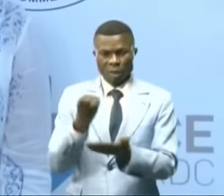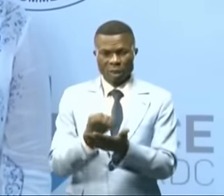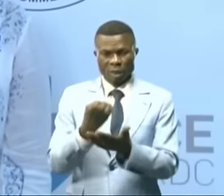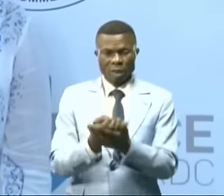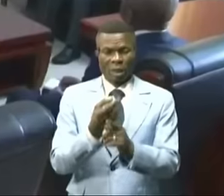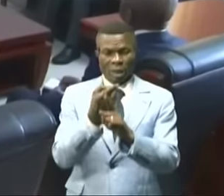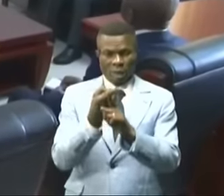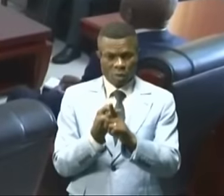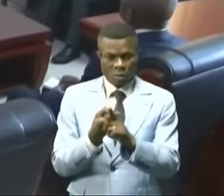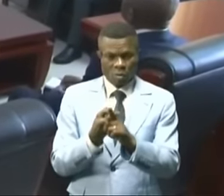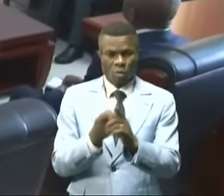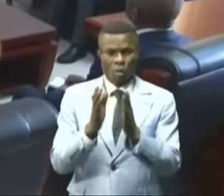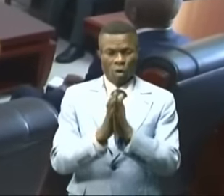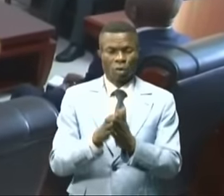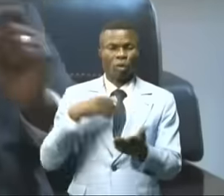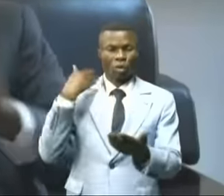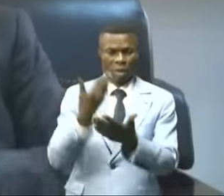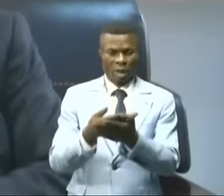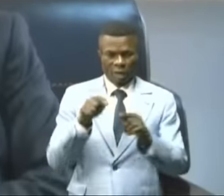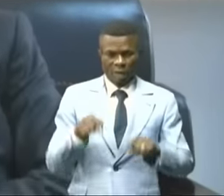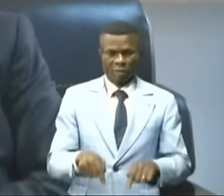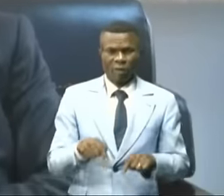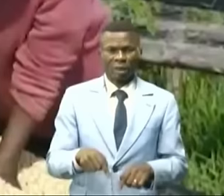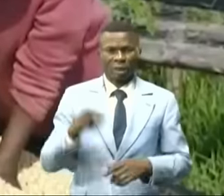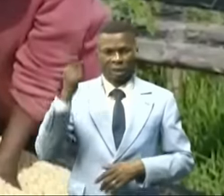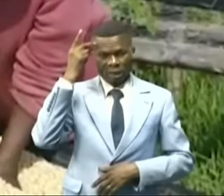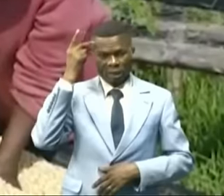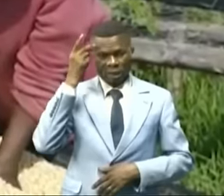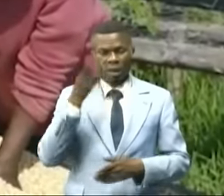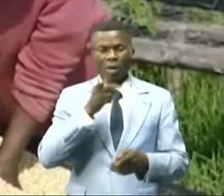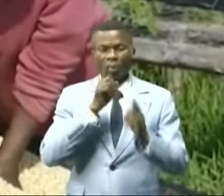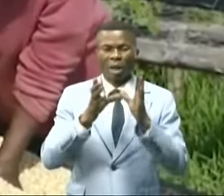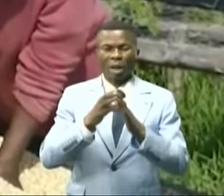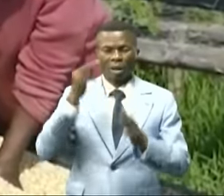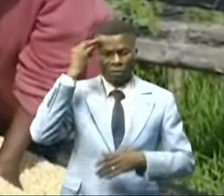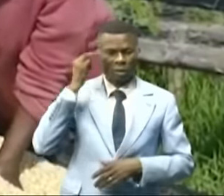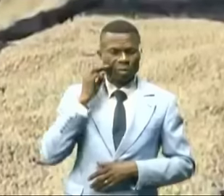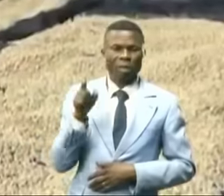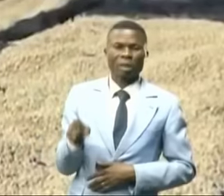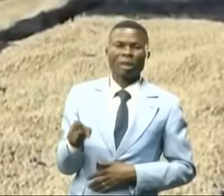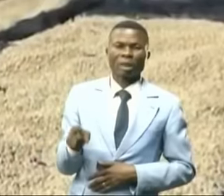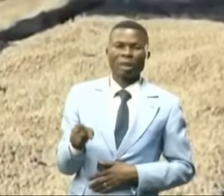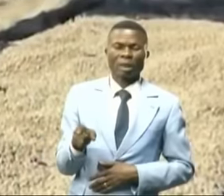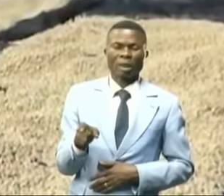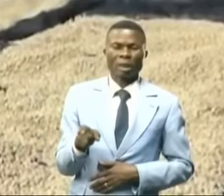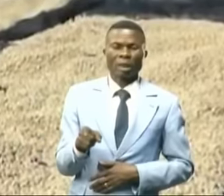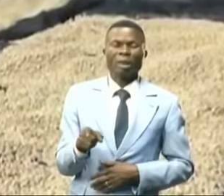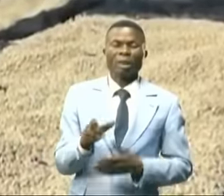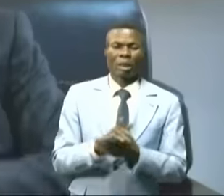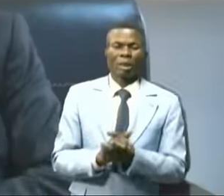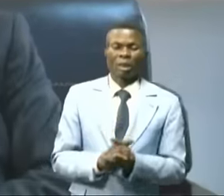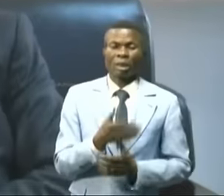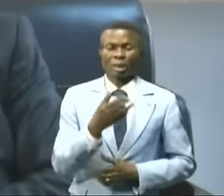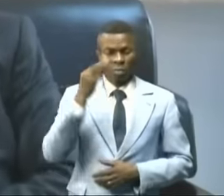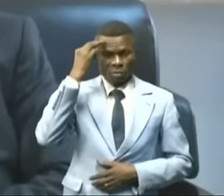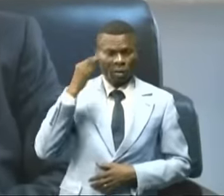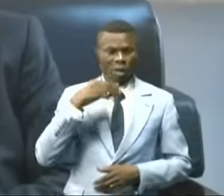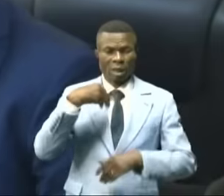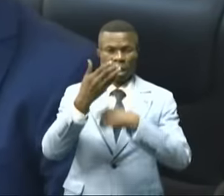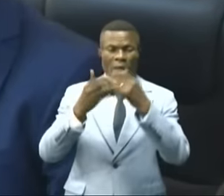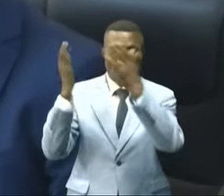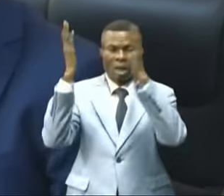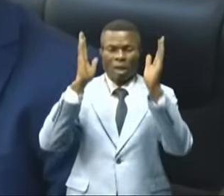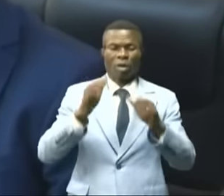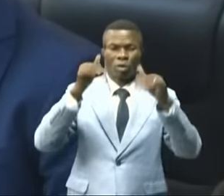au mois d'octobre. Concernant la série des mesures interdisant l'importation temporaire de quelques produits, le ministre du Commerce